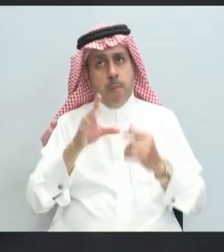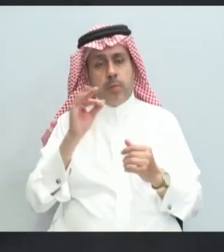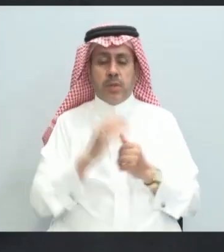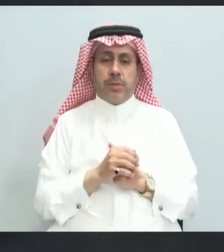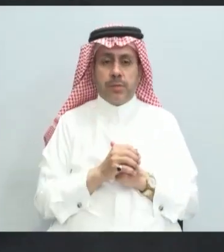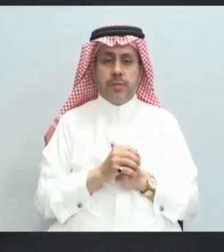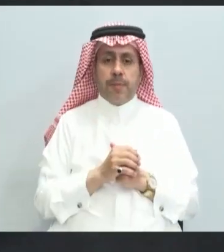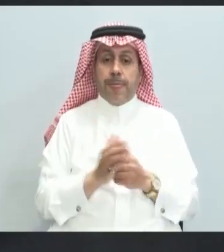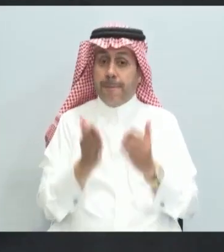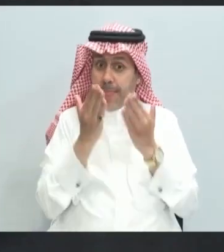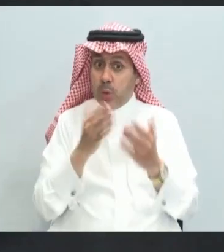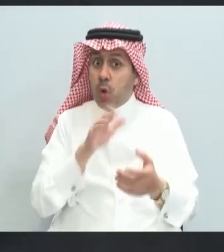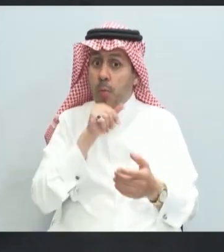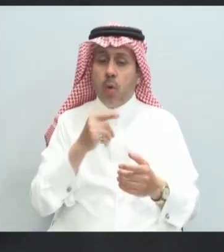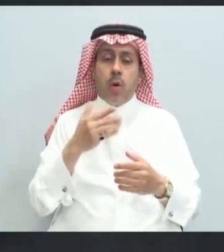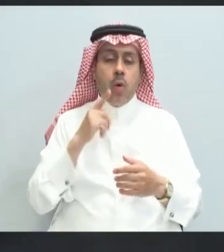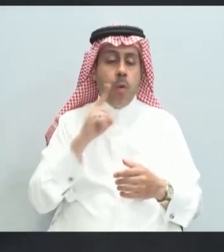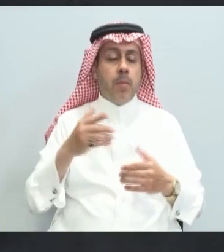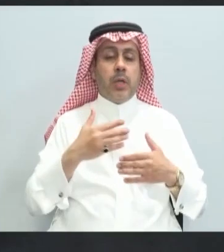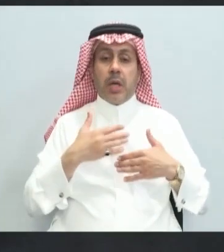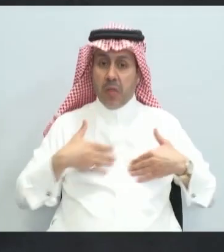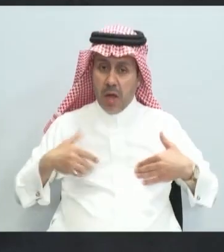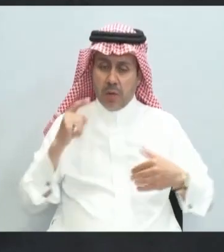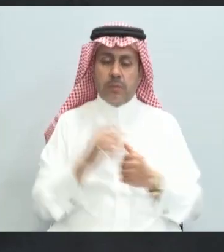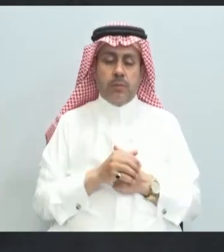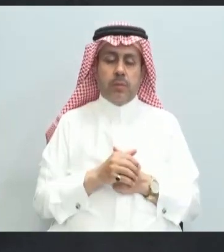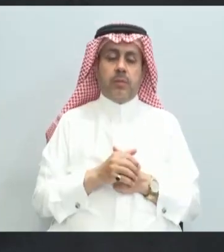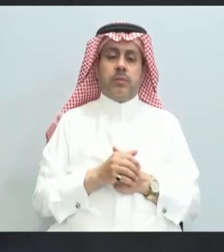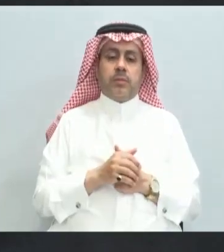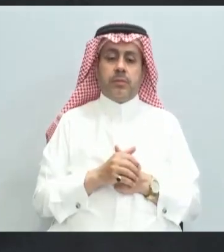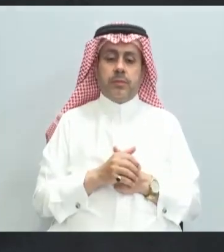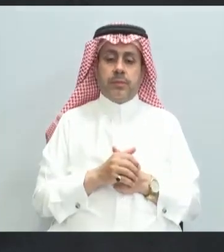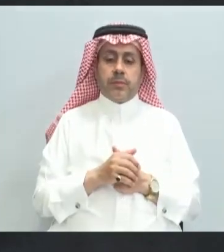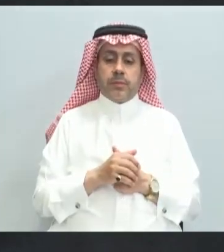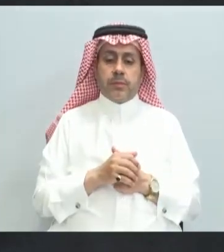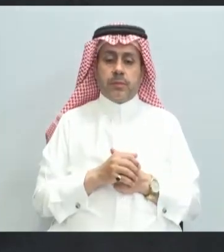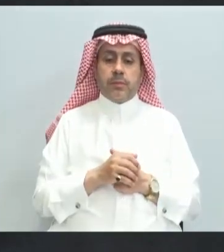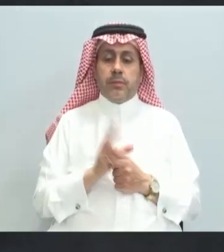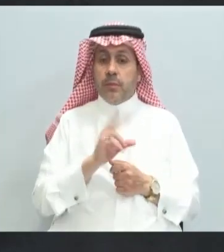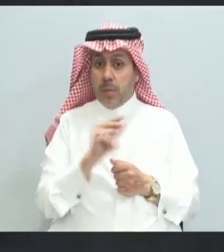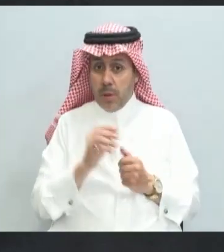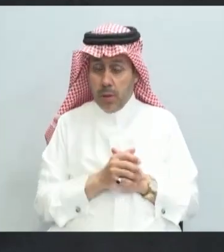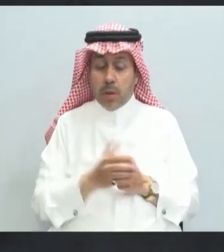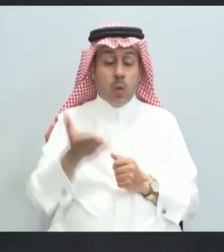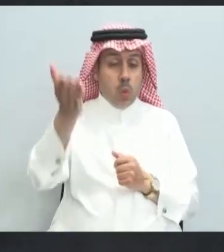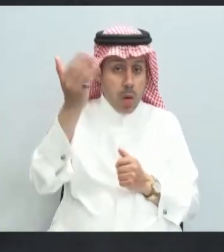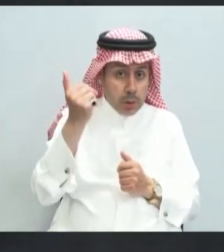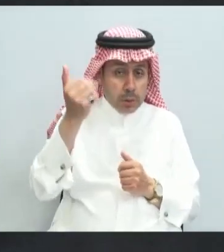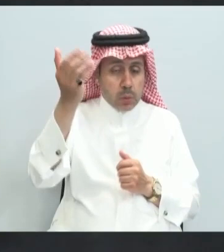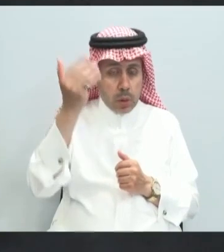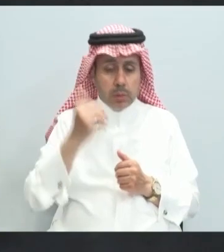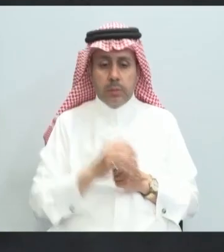توفيقي دعوة والدي ورضاهم عني. استبشر. مثل لما ينادي أحدهم